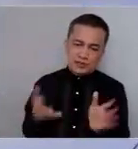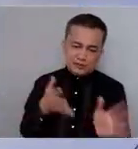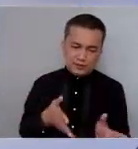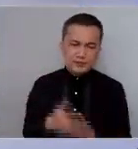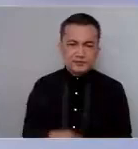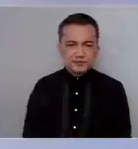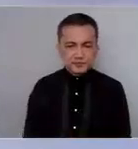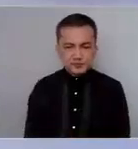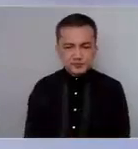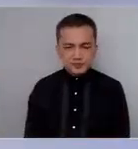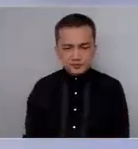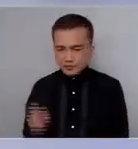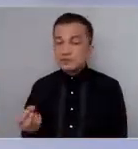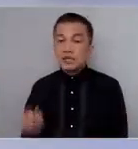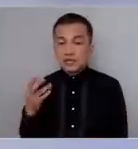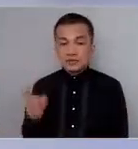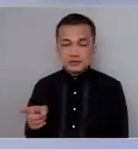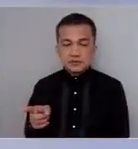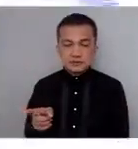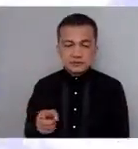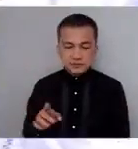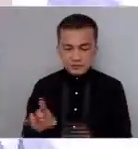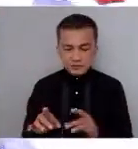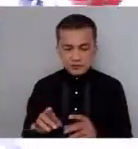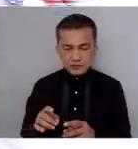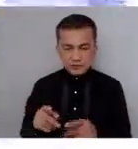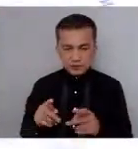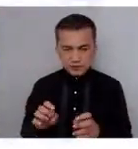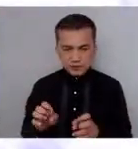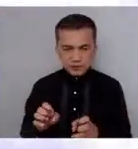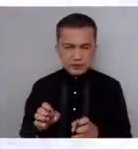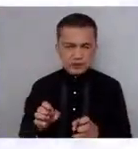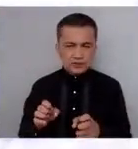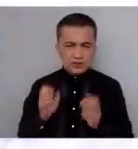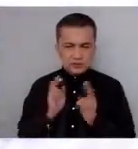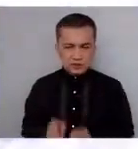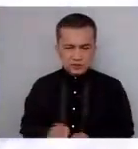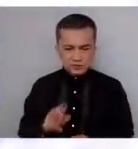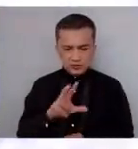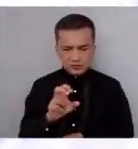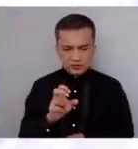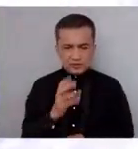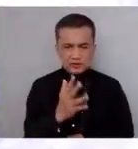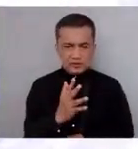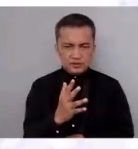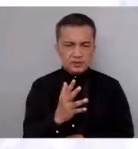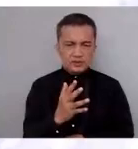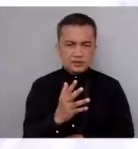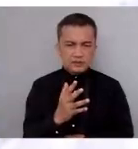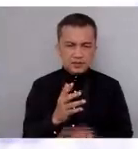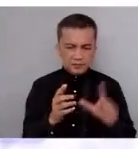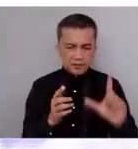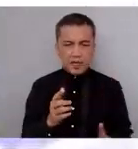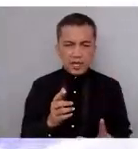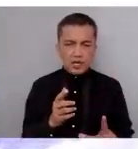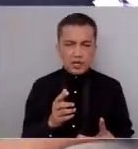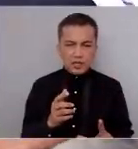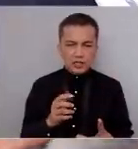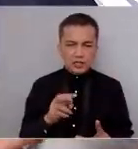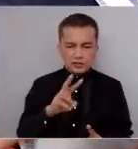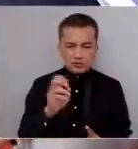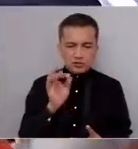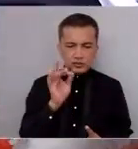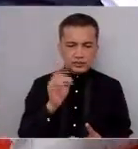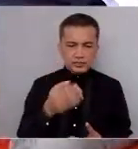na ganito? Ang PE uniform naman natin, 350 ang pambaba, then nasa 280 rin